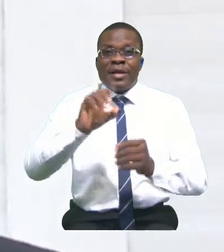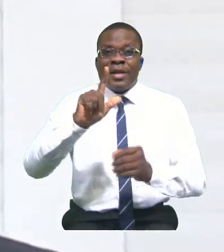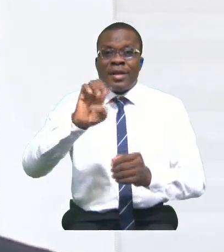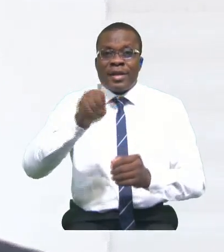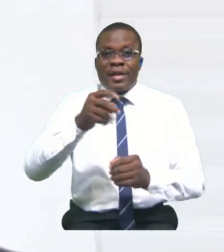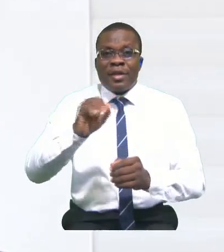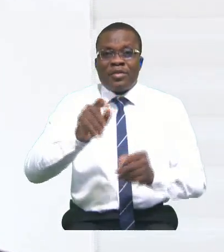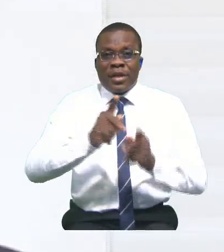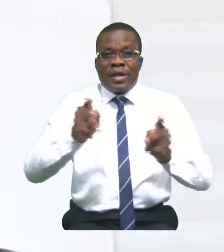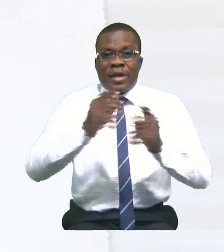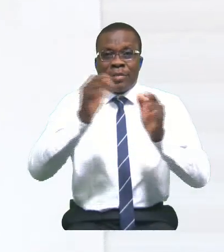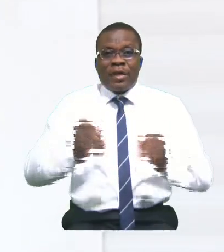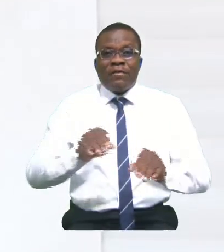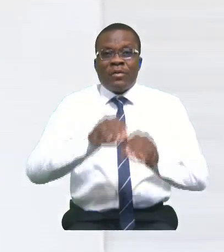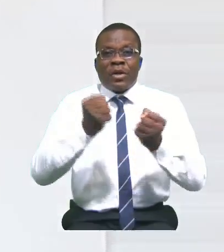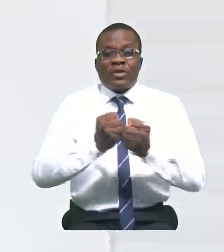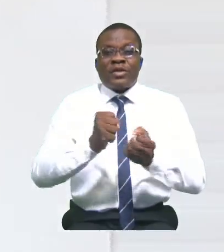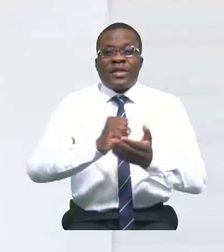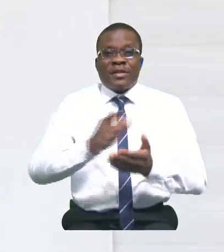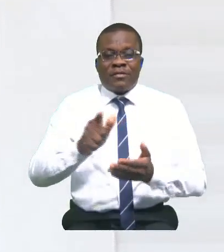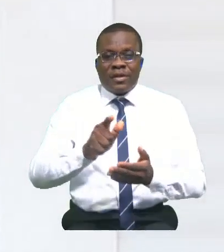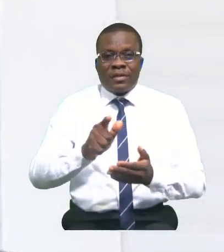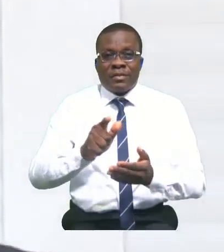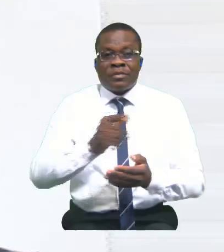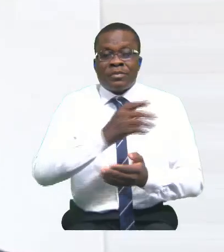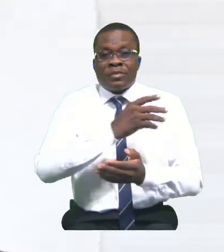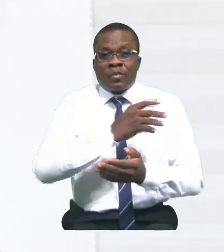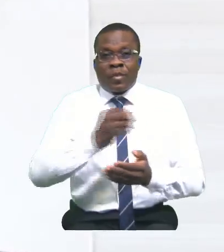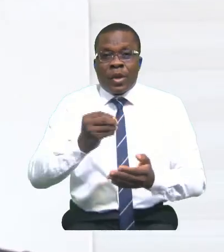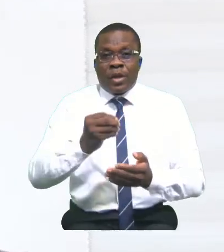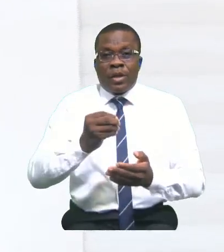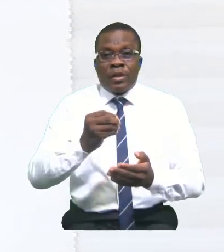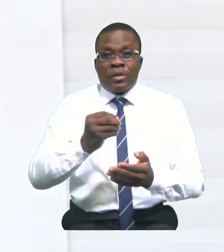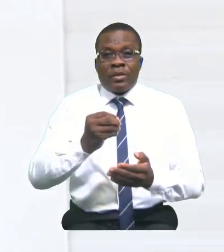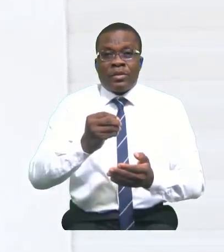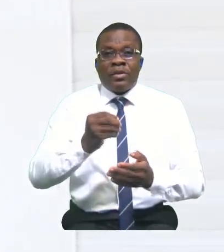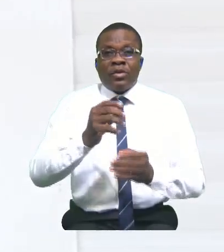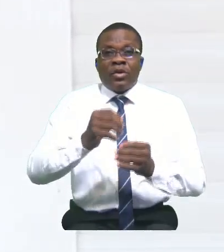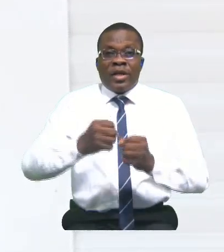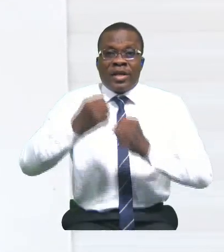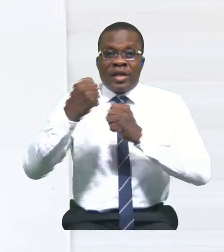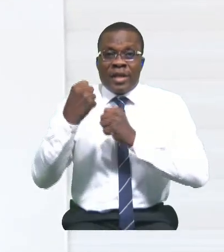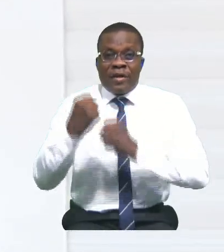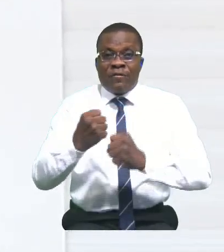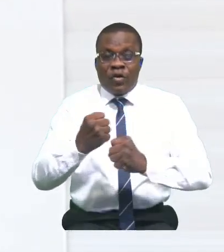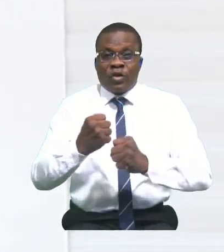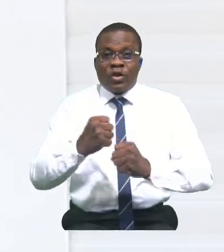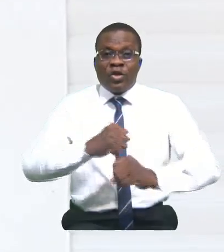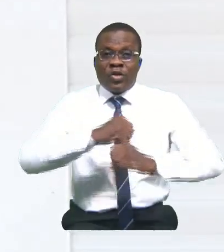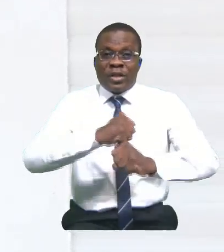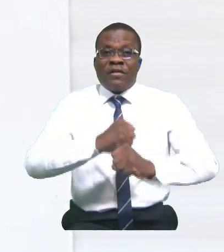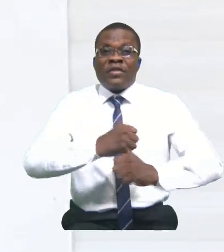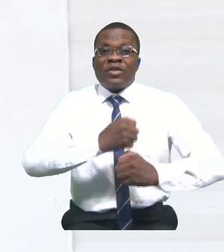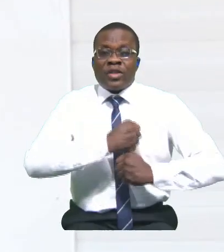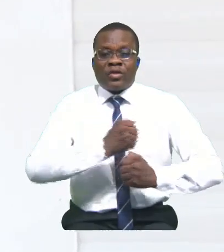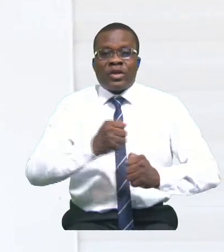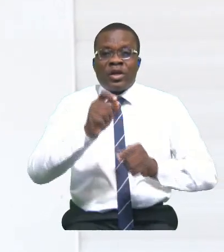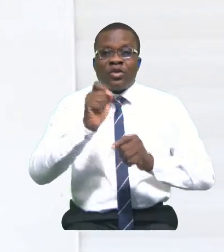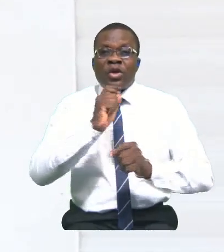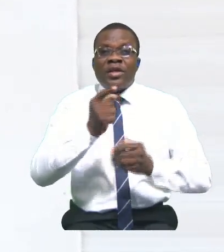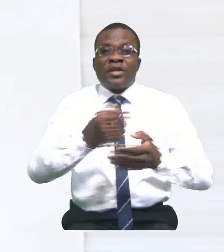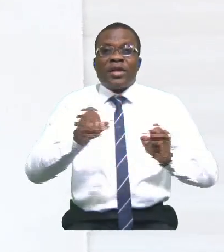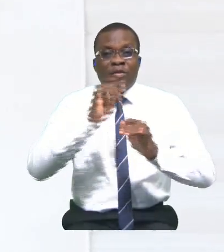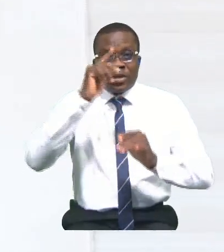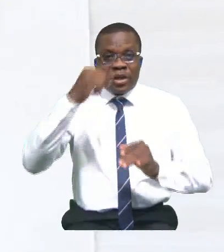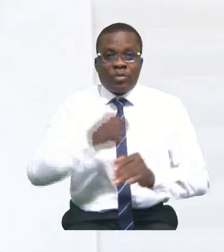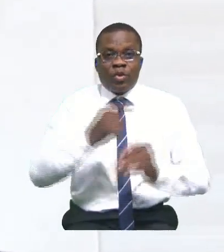plateforme de la société civile euh et les forces de défense et de sécurité et donc il était important pour nous